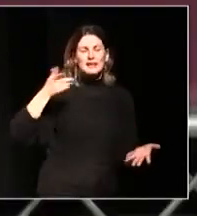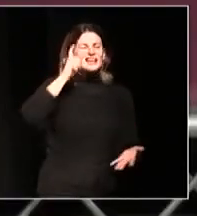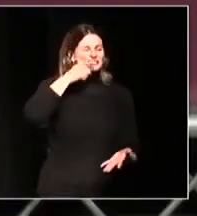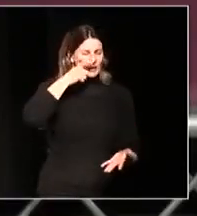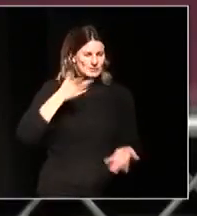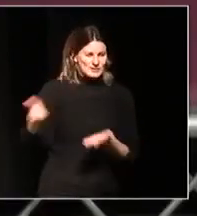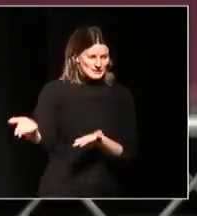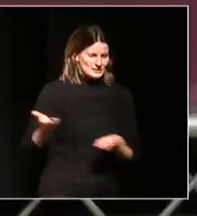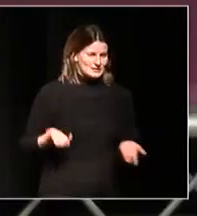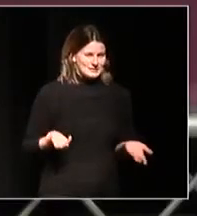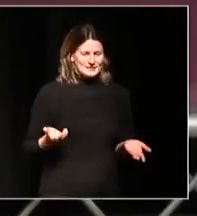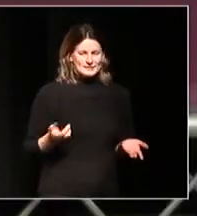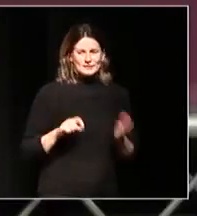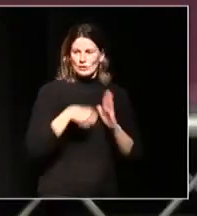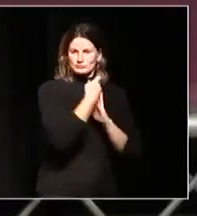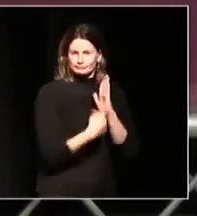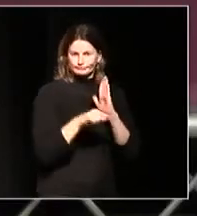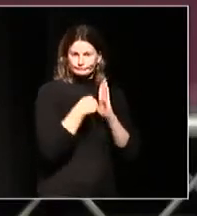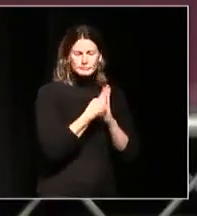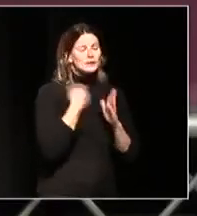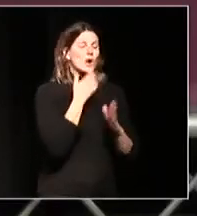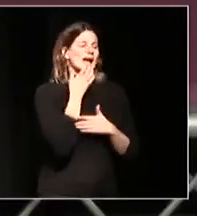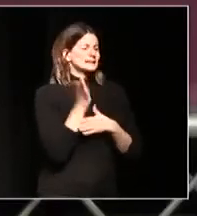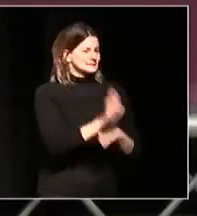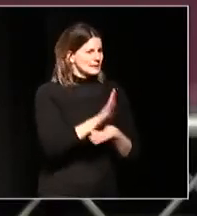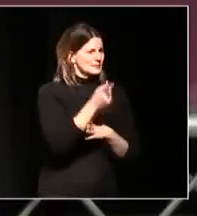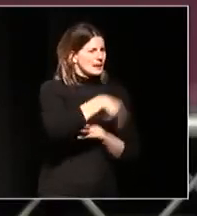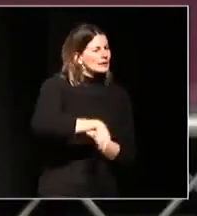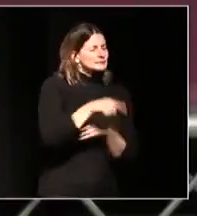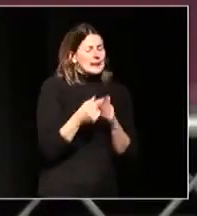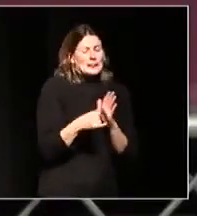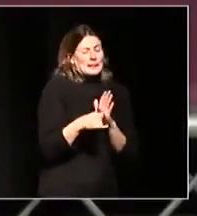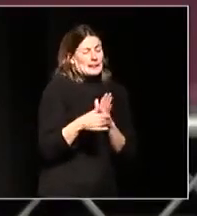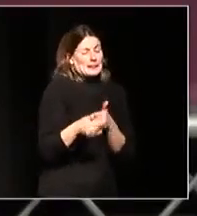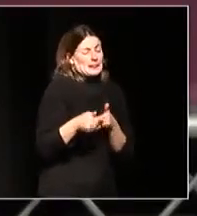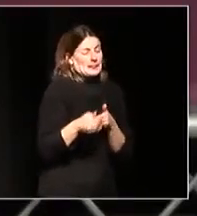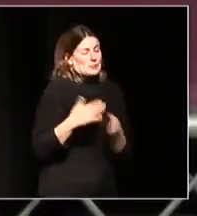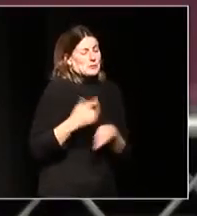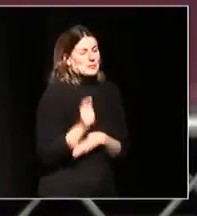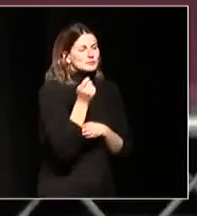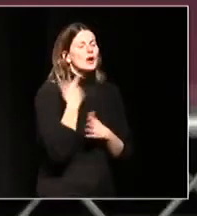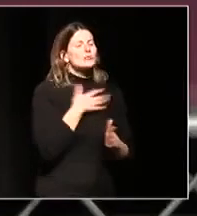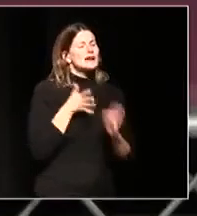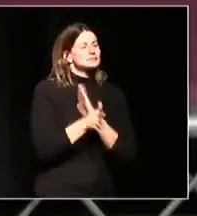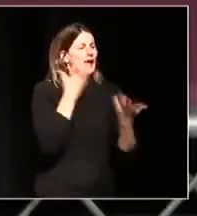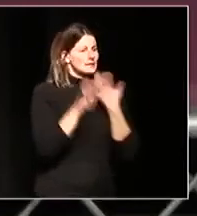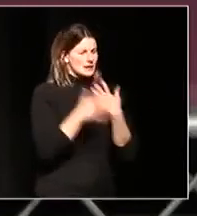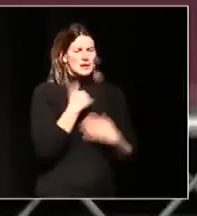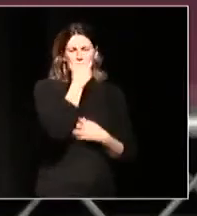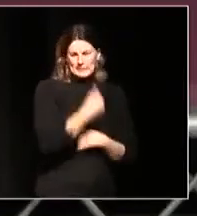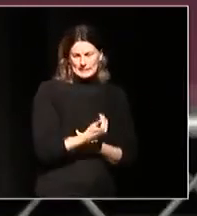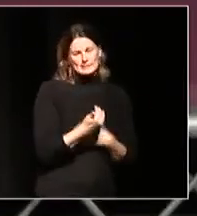Xavier Domènech. I per posar-vos un exemple de que ho tenim tan a tocar, us vull explicar una anècdota. Ja sé